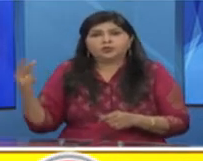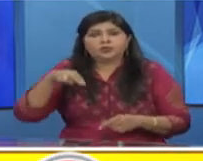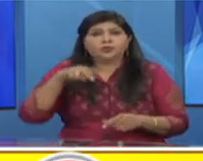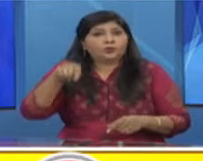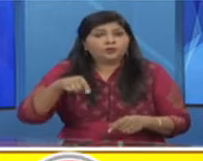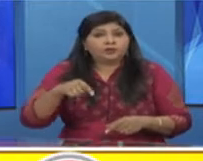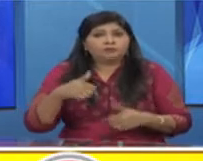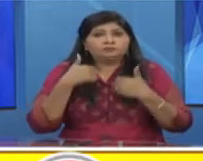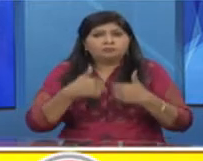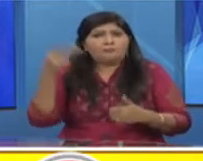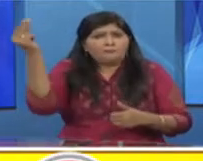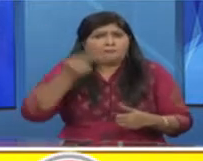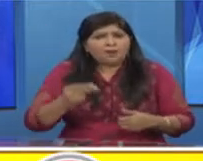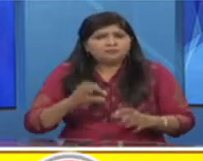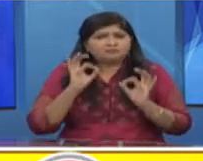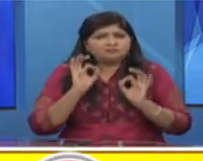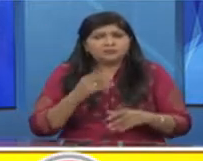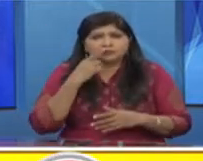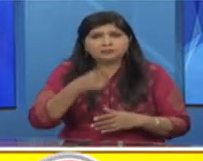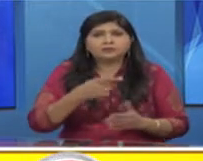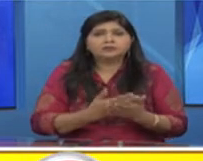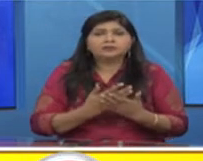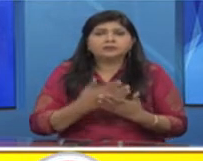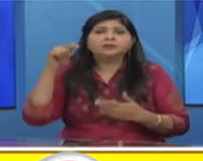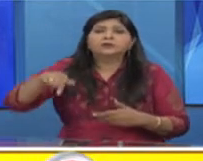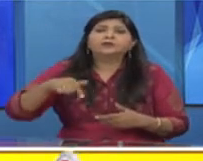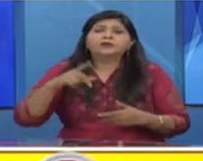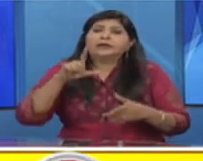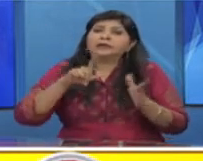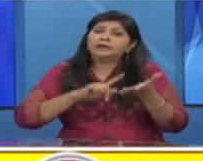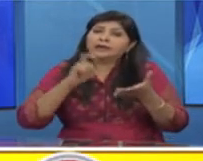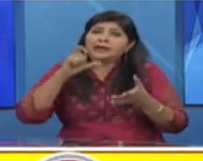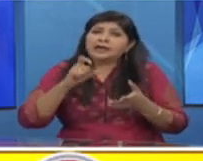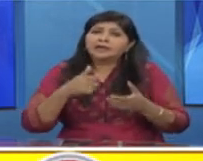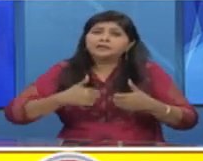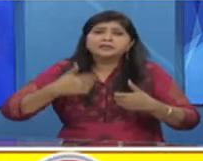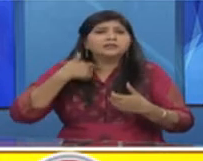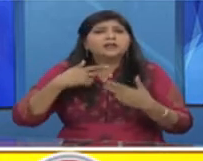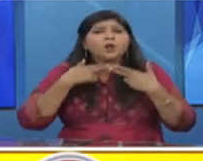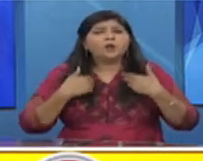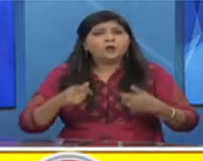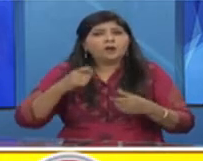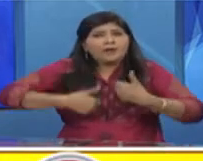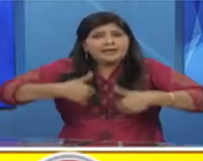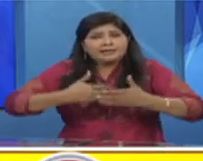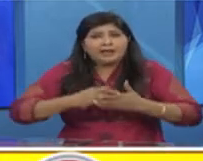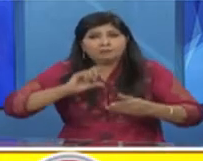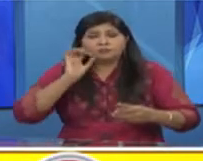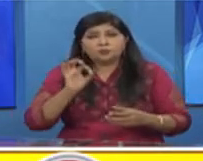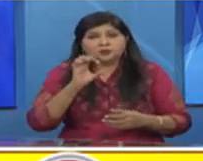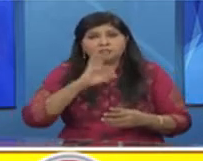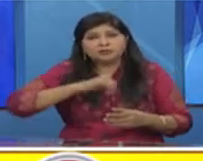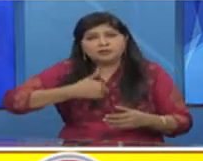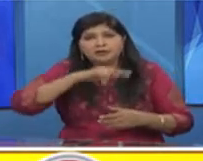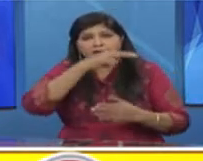उनकी बेटी बेहतरीन पेंटिंग करती है। उसने क्लैट की परीक्षा में बहुत अच्छी रैंक भी हासिल की है।